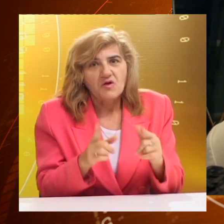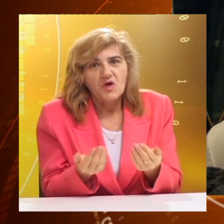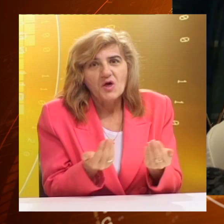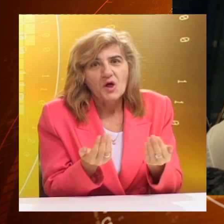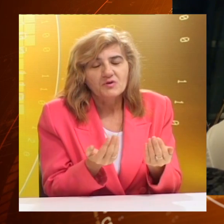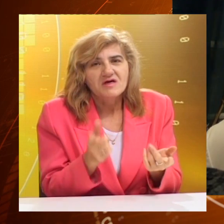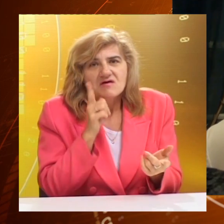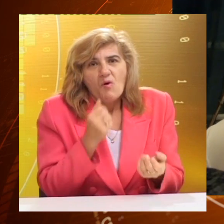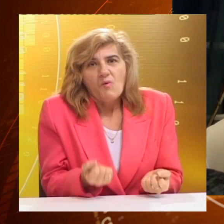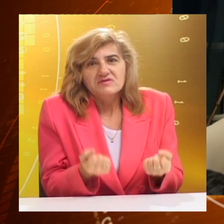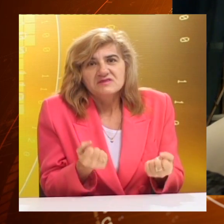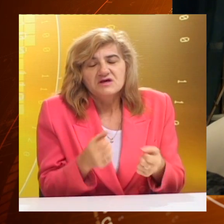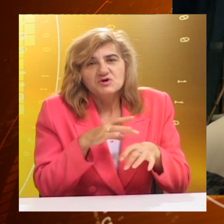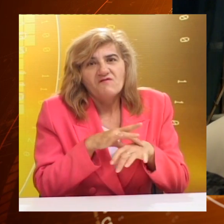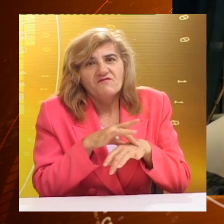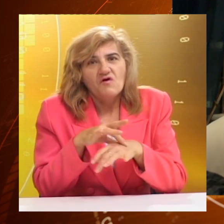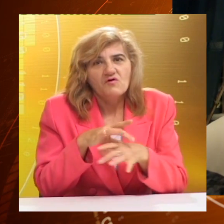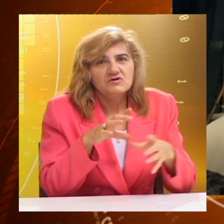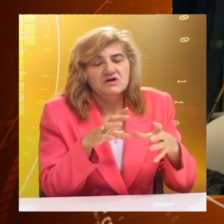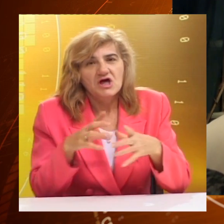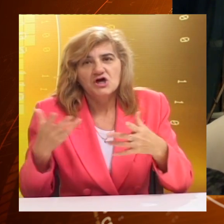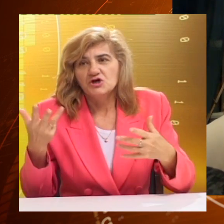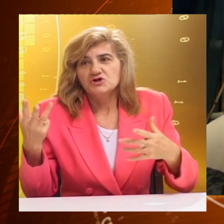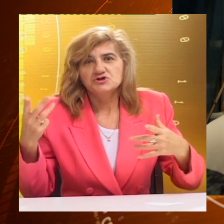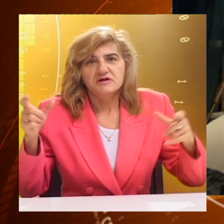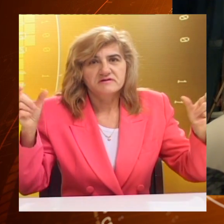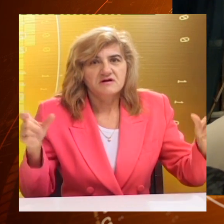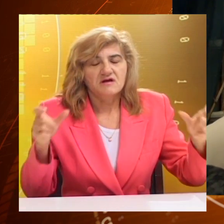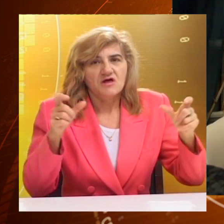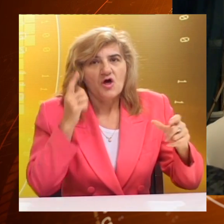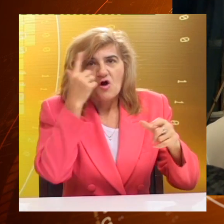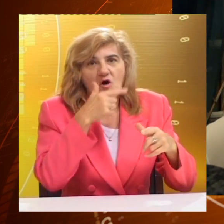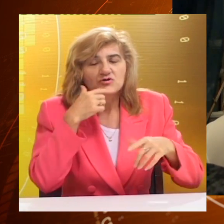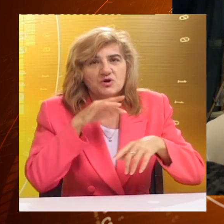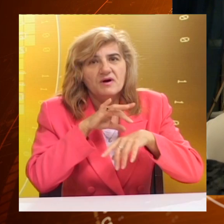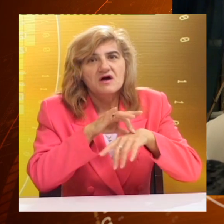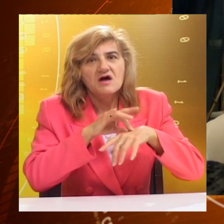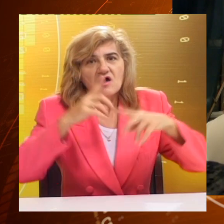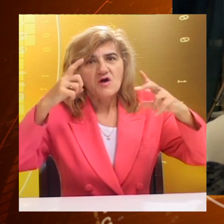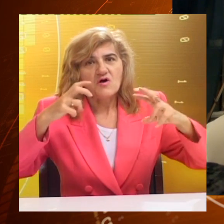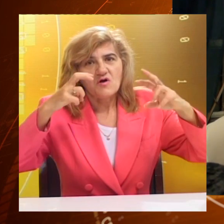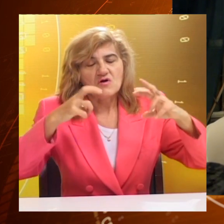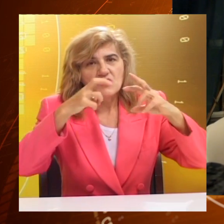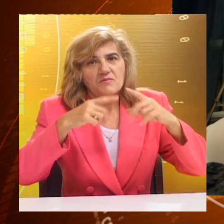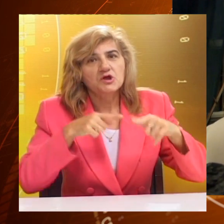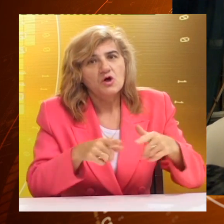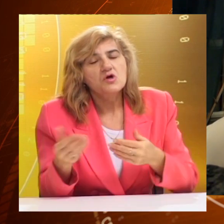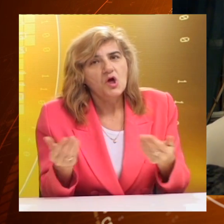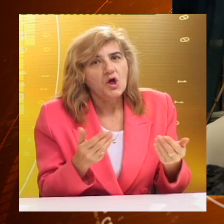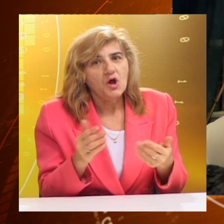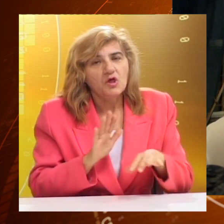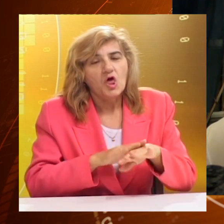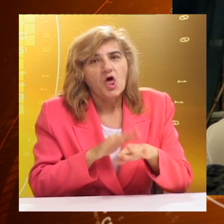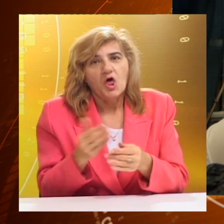bumuraku lutkama koje su vrlo teške za vođenje. Treba 4 glumca da ih animira. S druge strane, tu su još i drugi